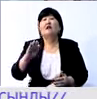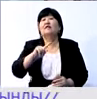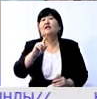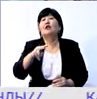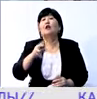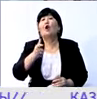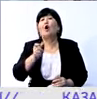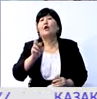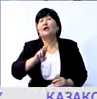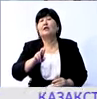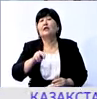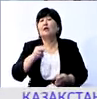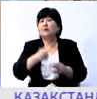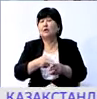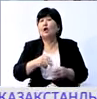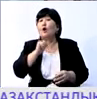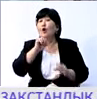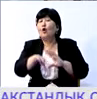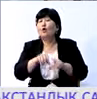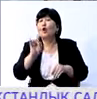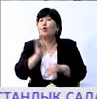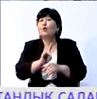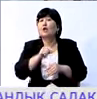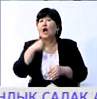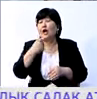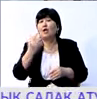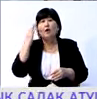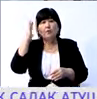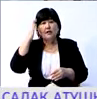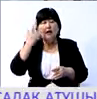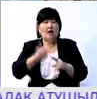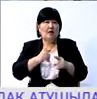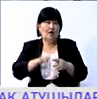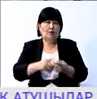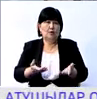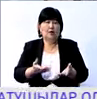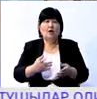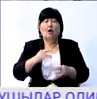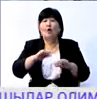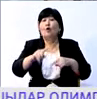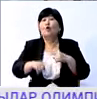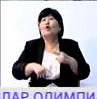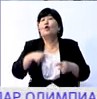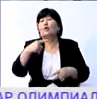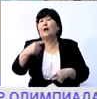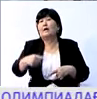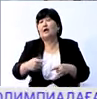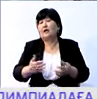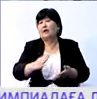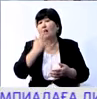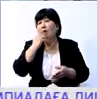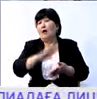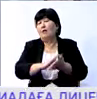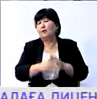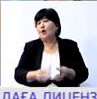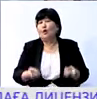етсе, ұрлау, өтірік айту деген баланың психоәлеуметтік жағынан ұрпақтың әрі қарай қалыптасуына